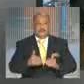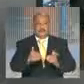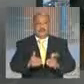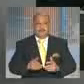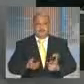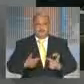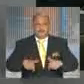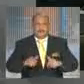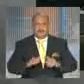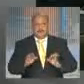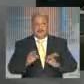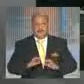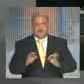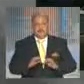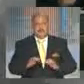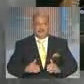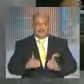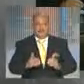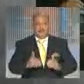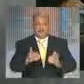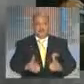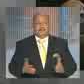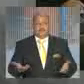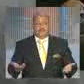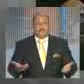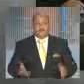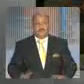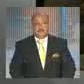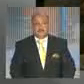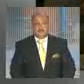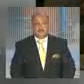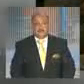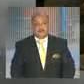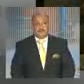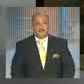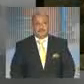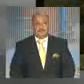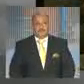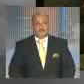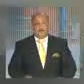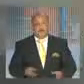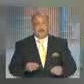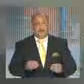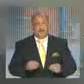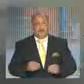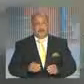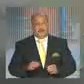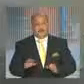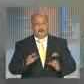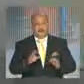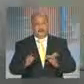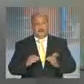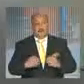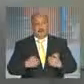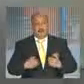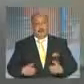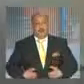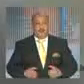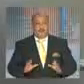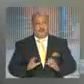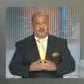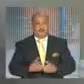للجنة إحداث كلية الطب مدنين مع الجمعيات والمنظمات والأحزاب السياسية بالجهة. أول حاجة احتجاجات